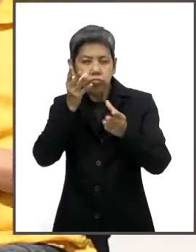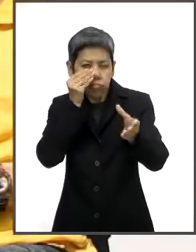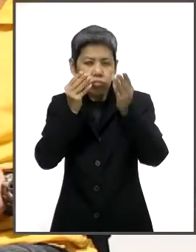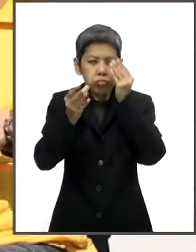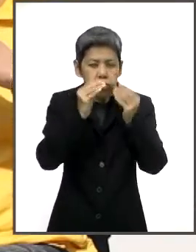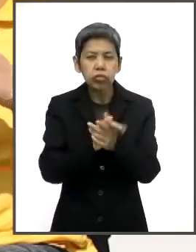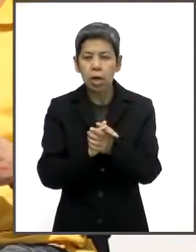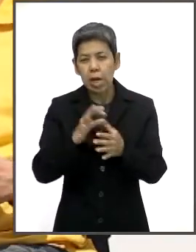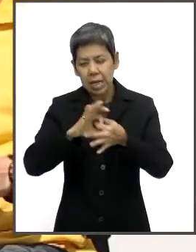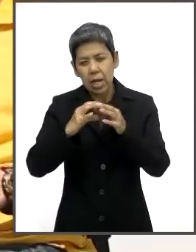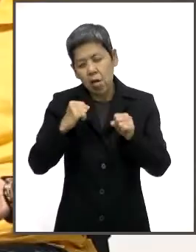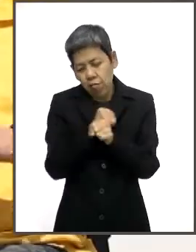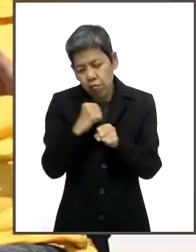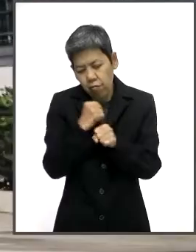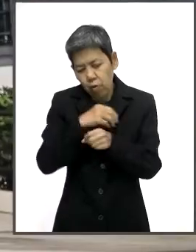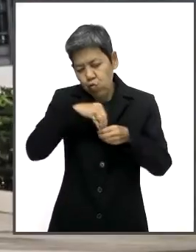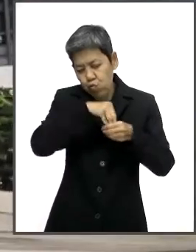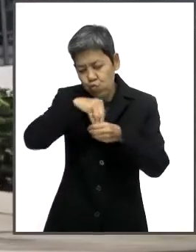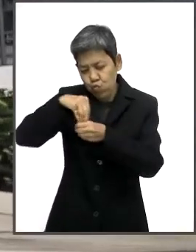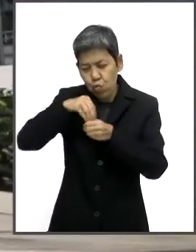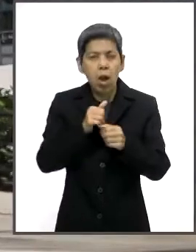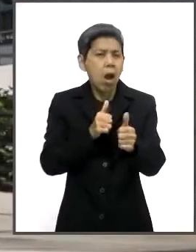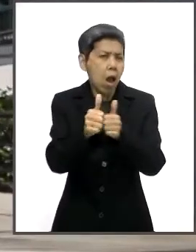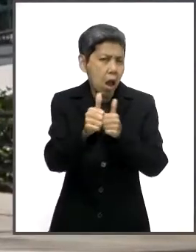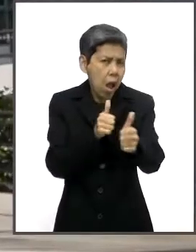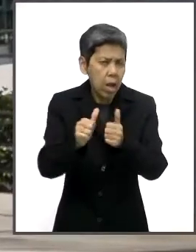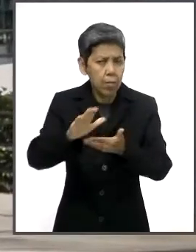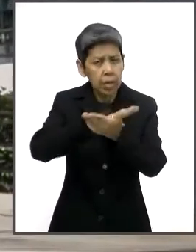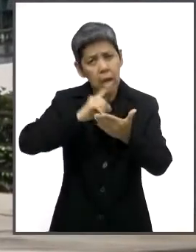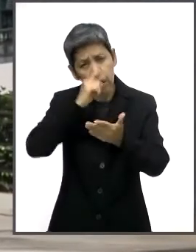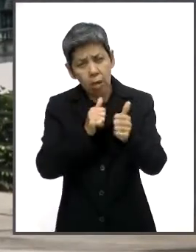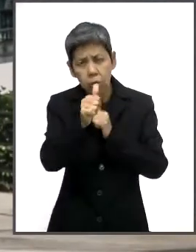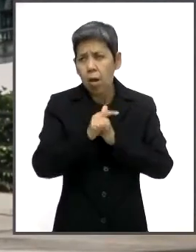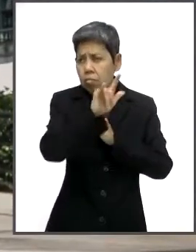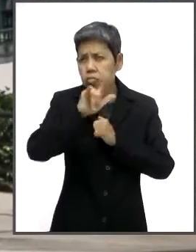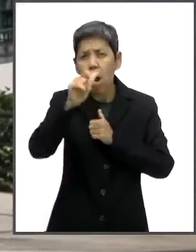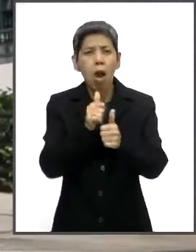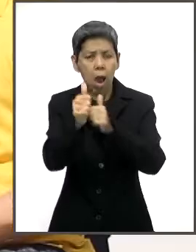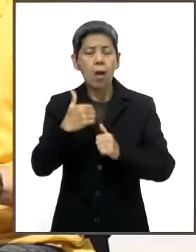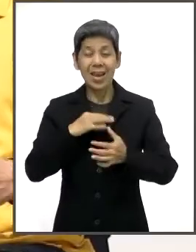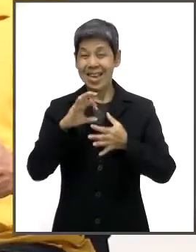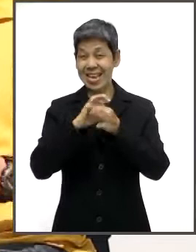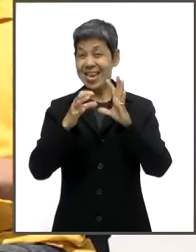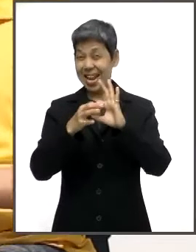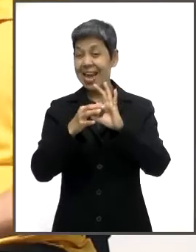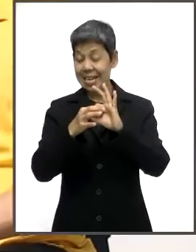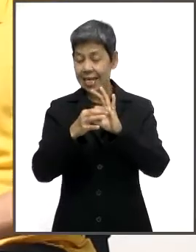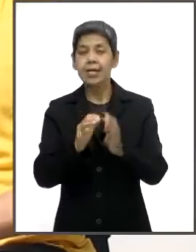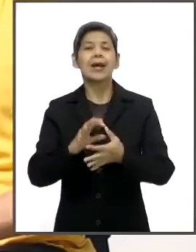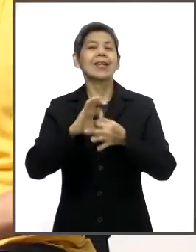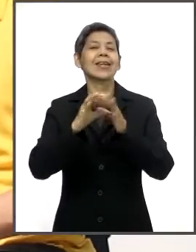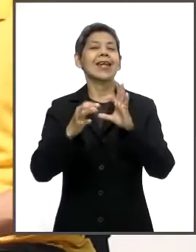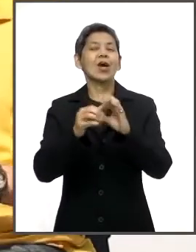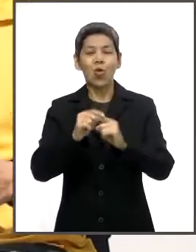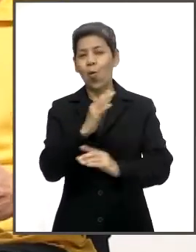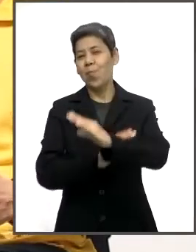แล้วก็เป็นสถานที่เก็บตัวนักกีฬาด้วยที่สำหรับไปแข่งในรายการประเทศไทยหรือต่างประเทศเองก็ดีนะฮะกีฬาที่ผมพูดถึงนี้นะฮะก็เป็น